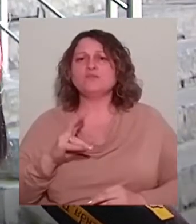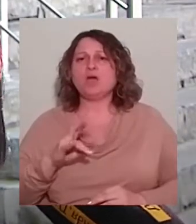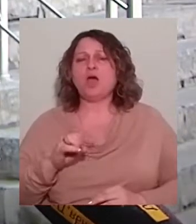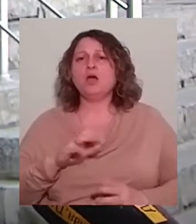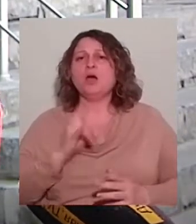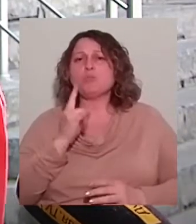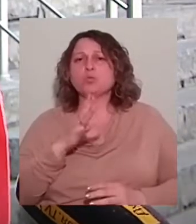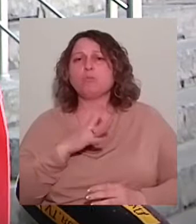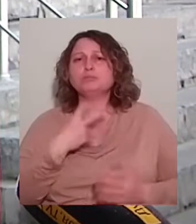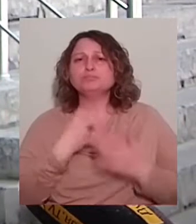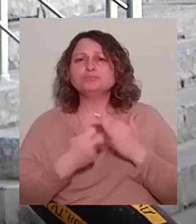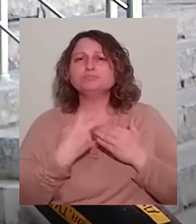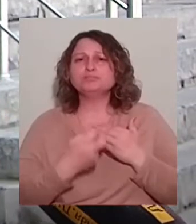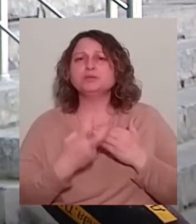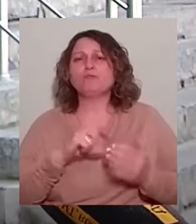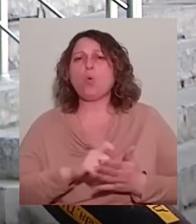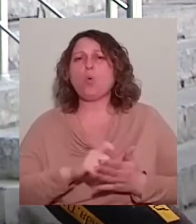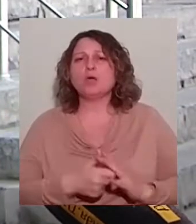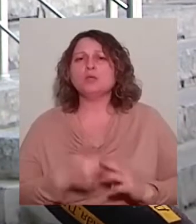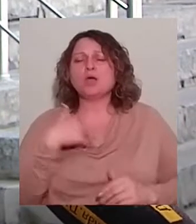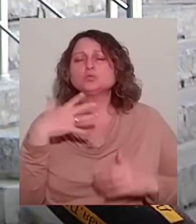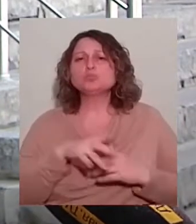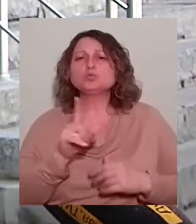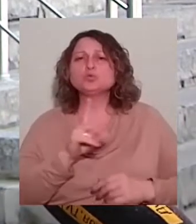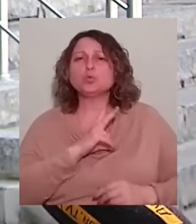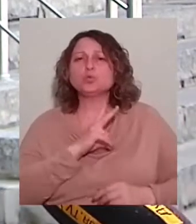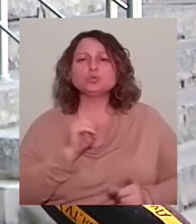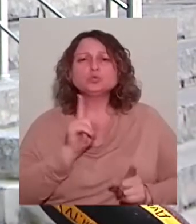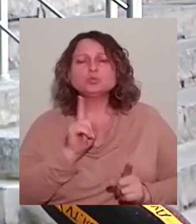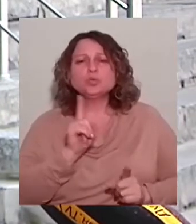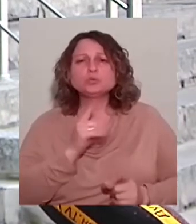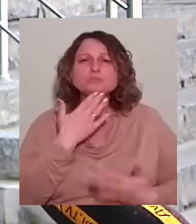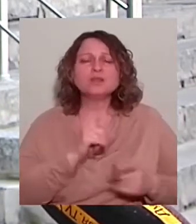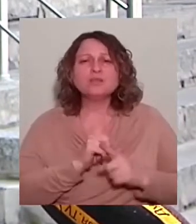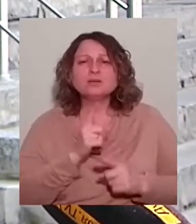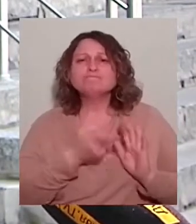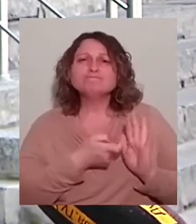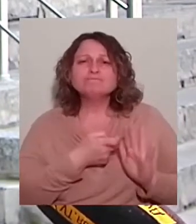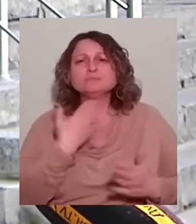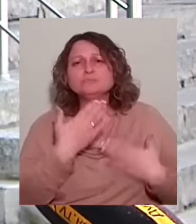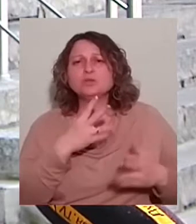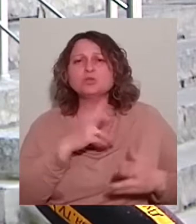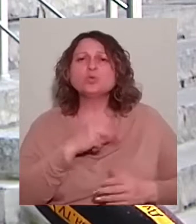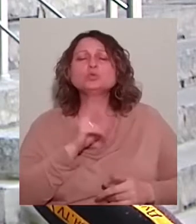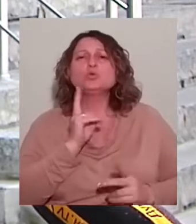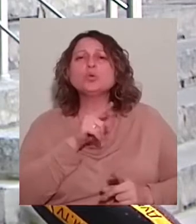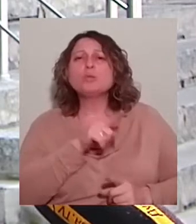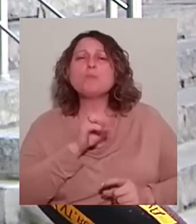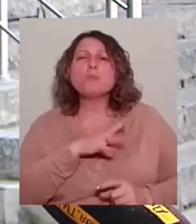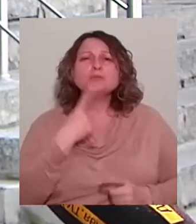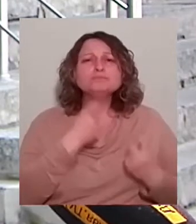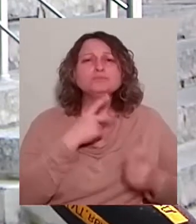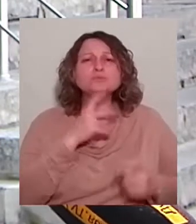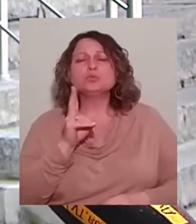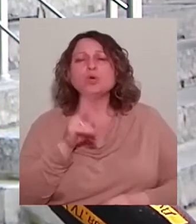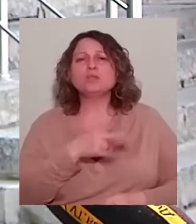хотіла спілкуватися, але я зрозуміла, що з дитиною щось не те. Я почала з нею, ну якби говорити, доця, хто тебе, може тебе хтось ображає. Вона